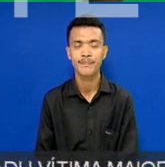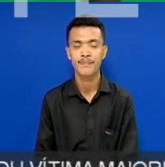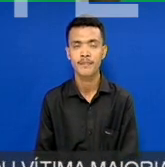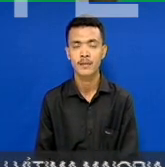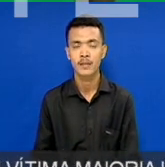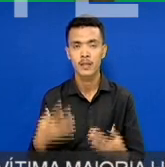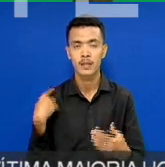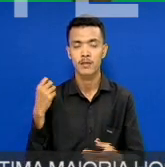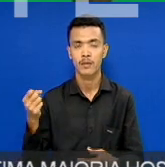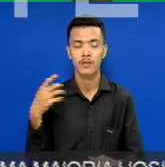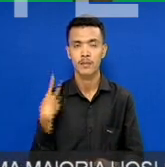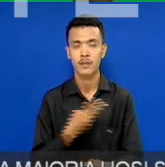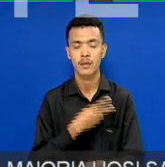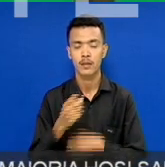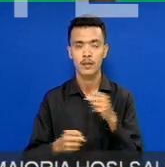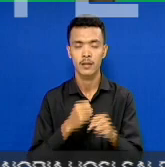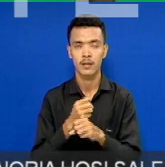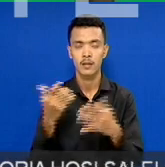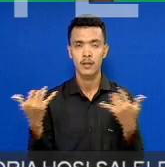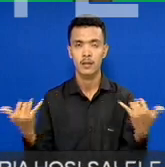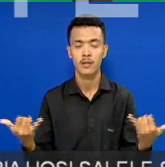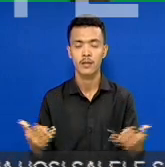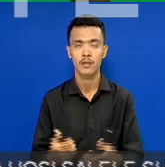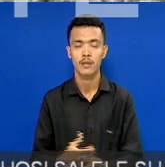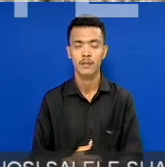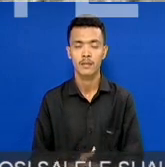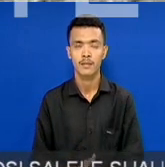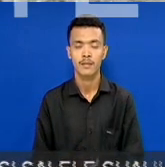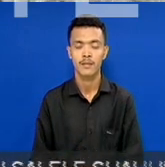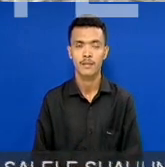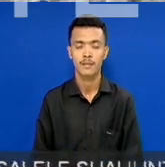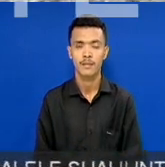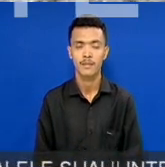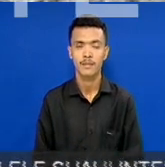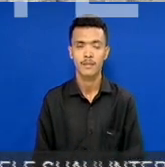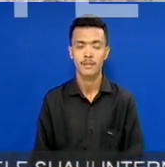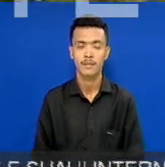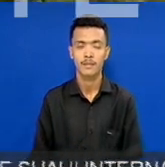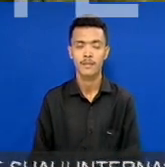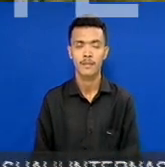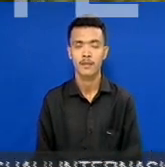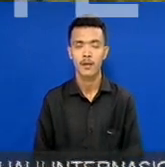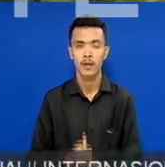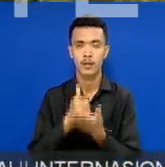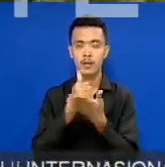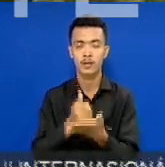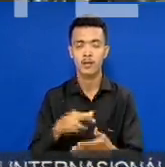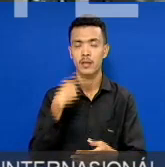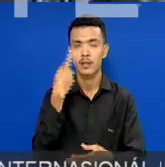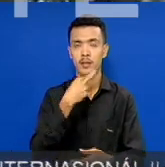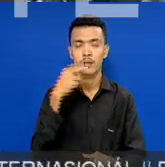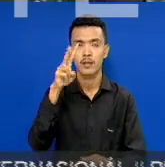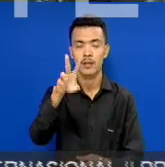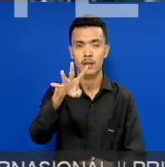esforço makasi da matina ida neta si hasoro. Além de irrigação da radau, hodi facilitar natar hectares